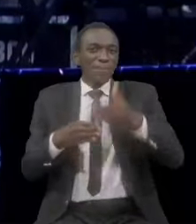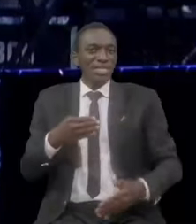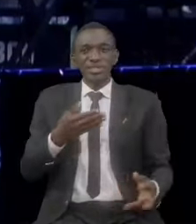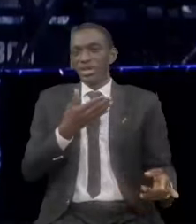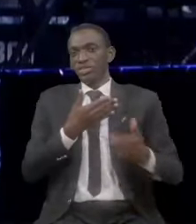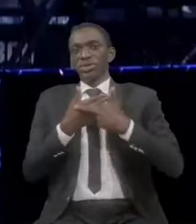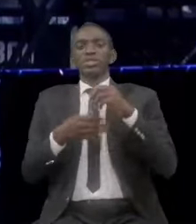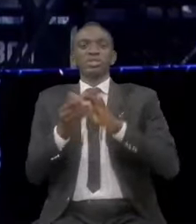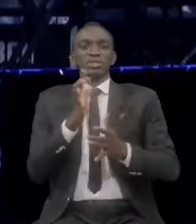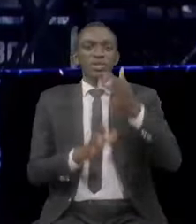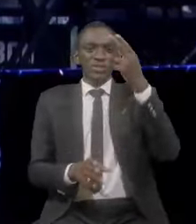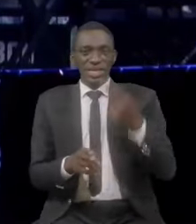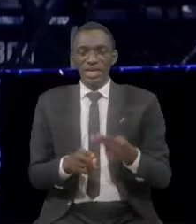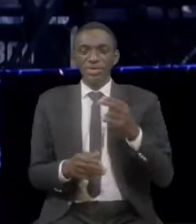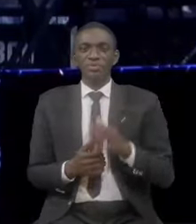soir.